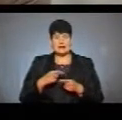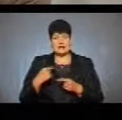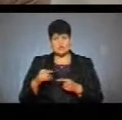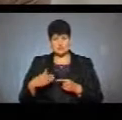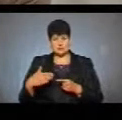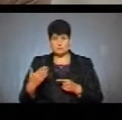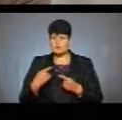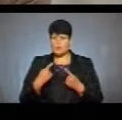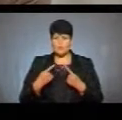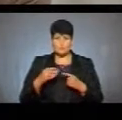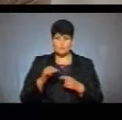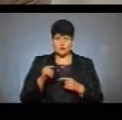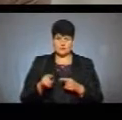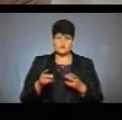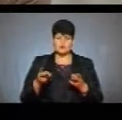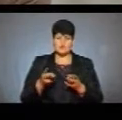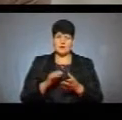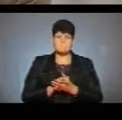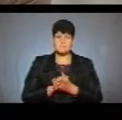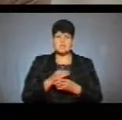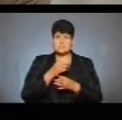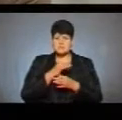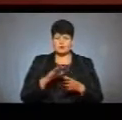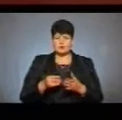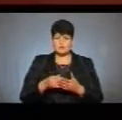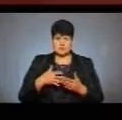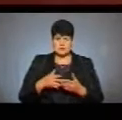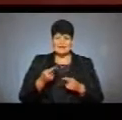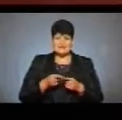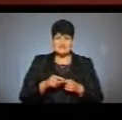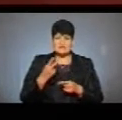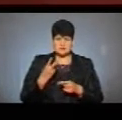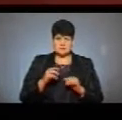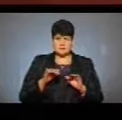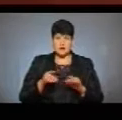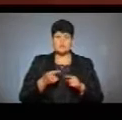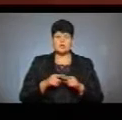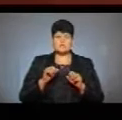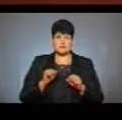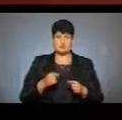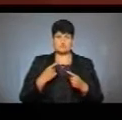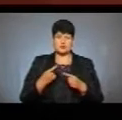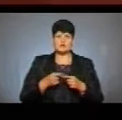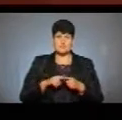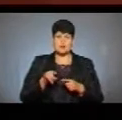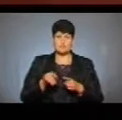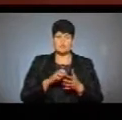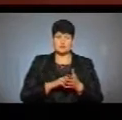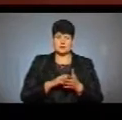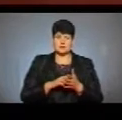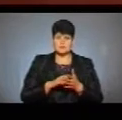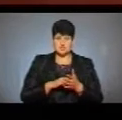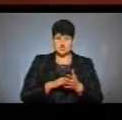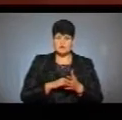не говоримо про те, що потрібен мир за будь-яку ціну. То, власне, ці дві речі, про це можна говорити, що це були приводами до того, що ви